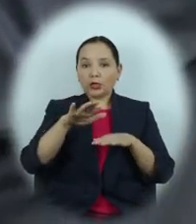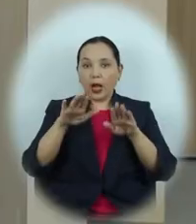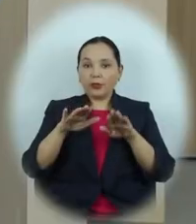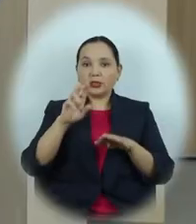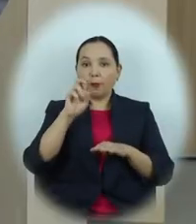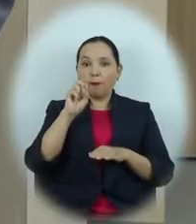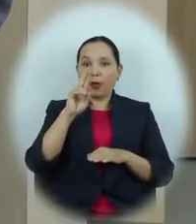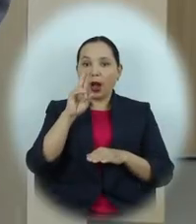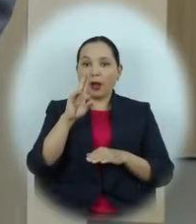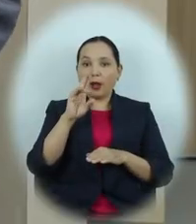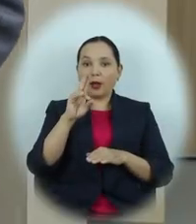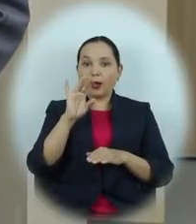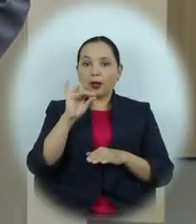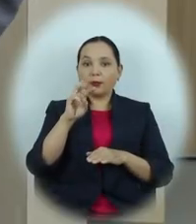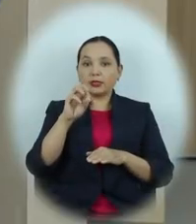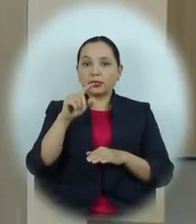bakimizga.